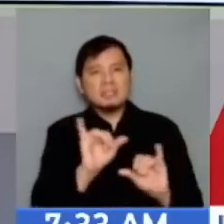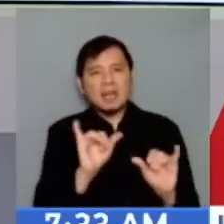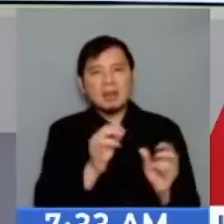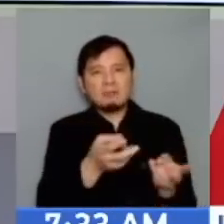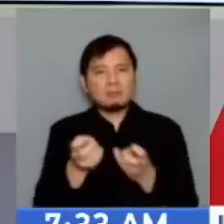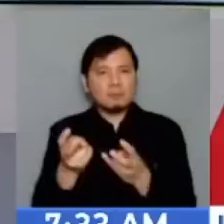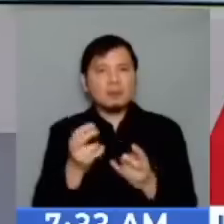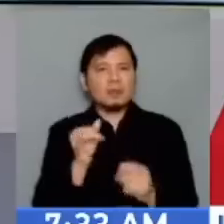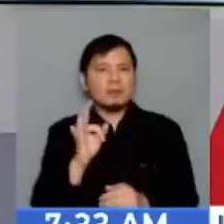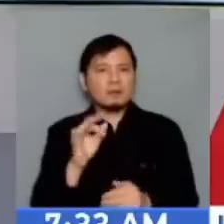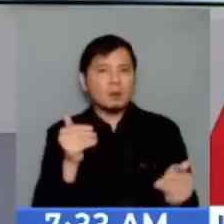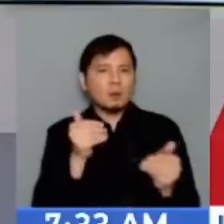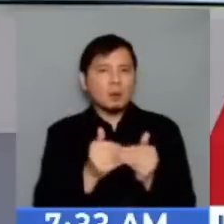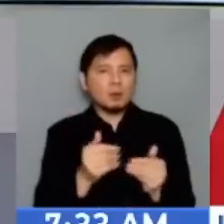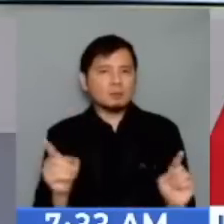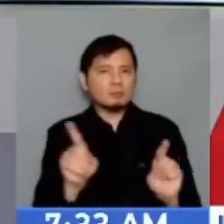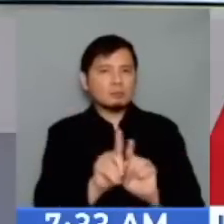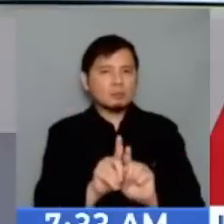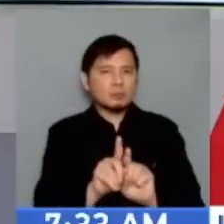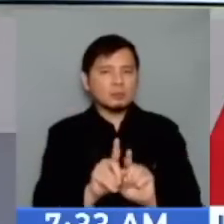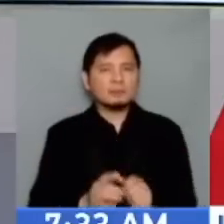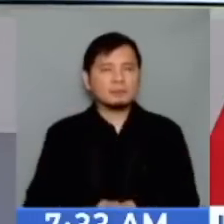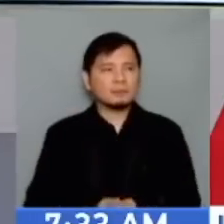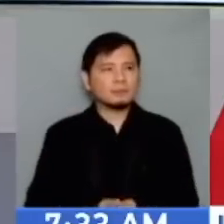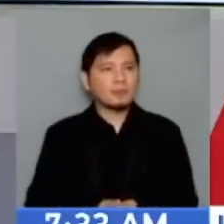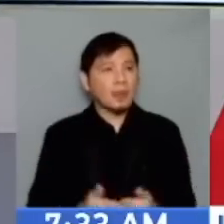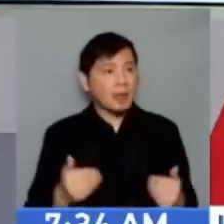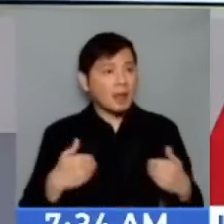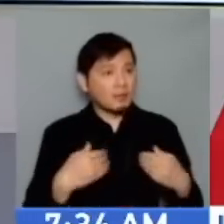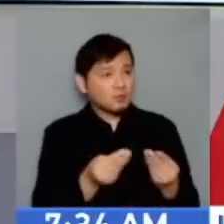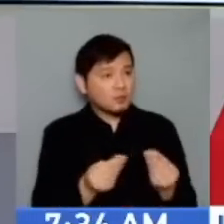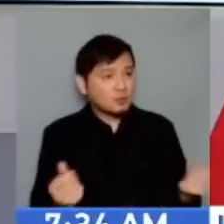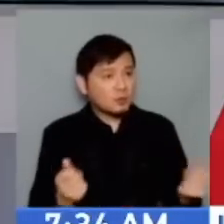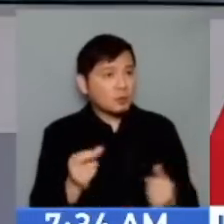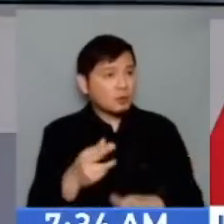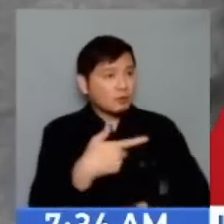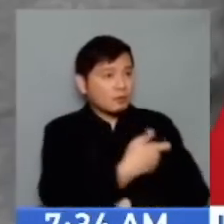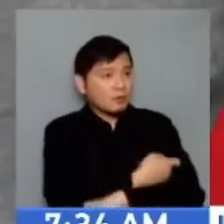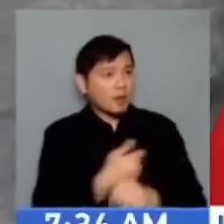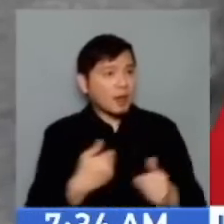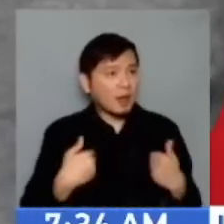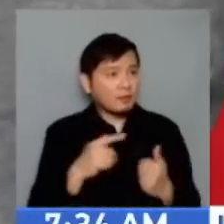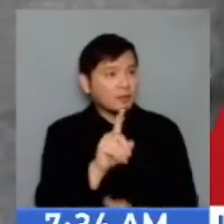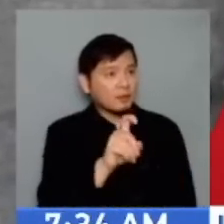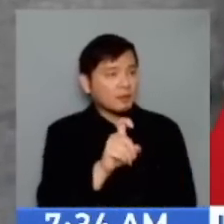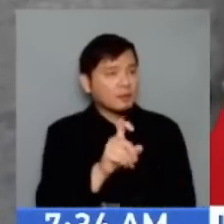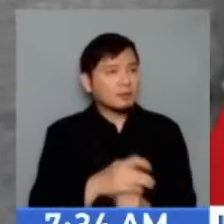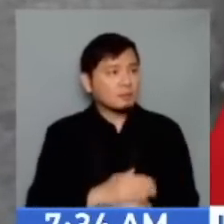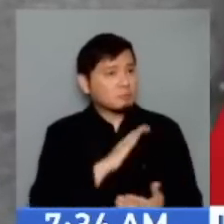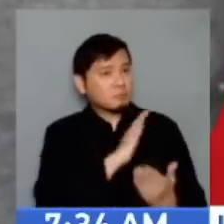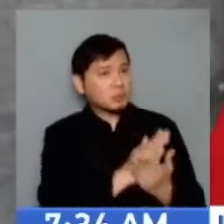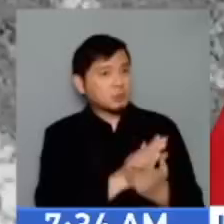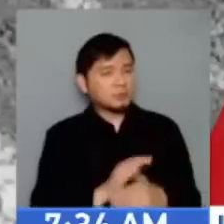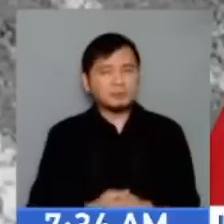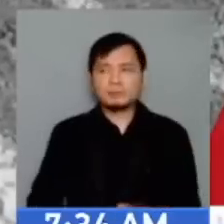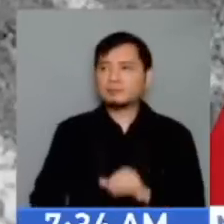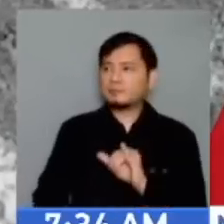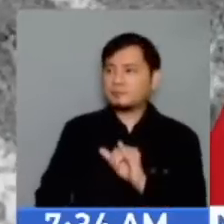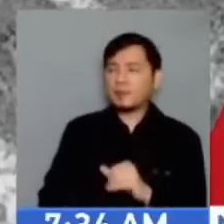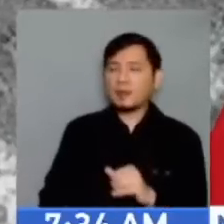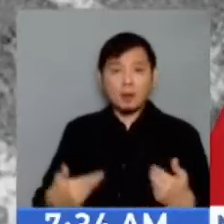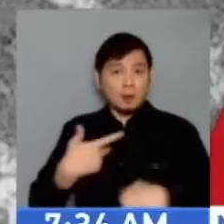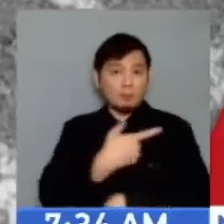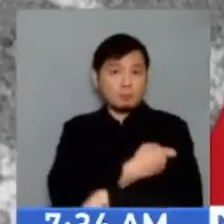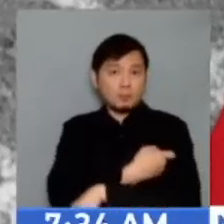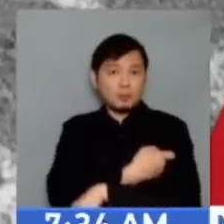ito o may bakuna na po ba kontra rito? Well, yung bakuna laban sa smallpox, which is actually made